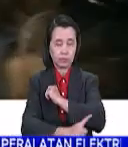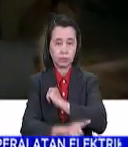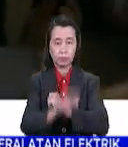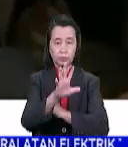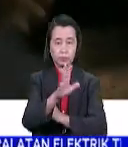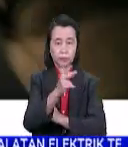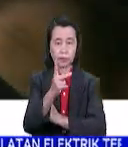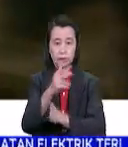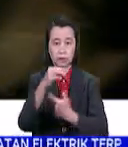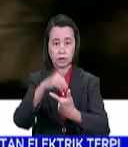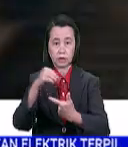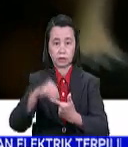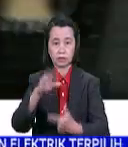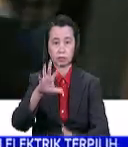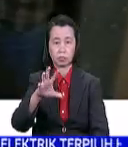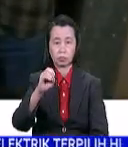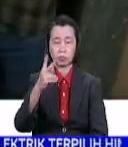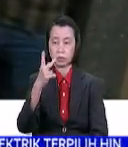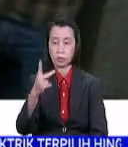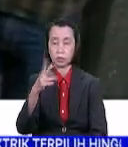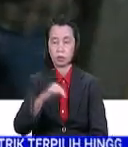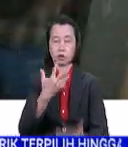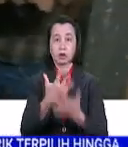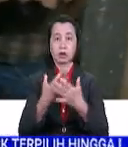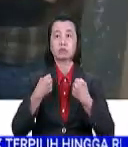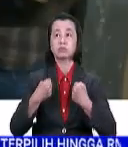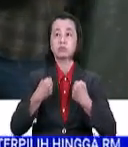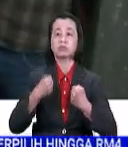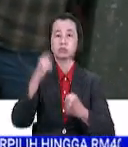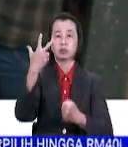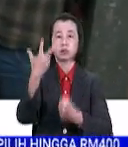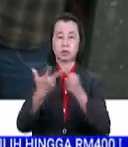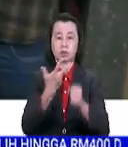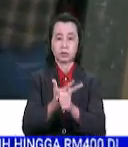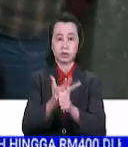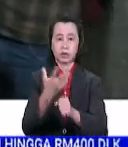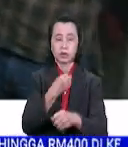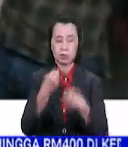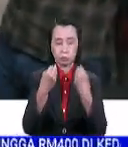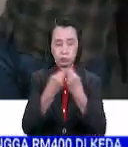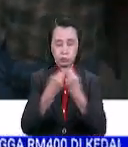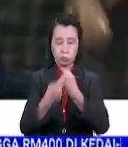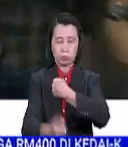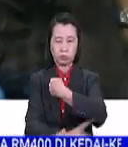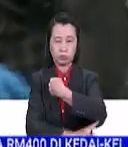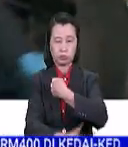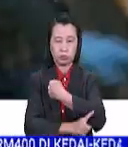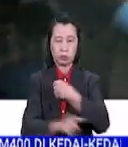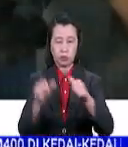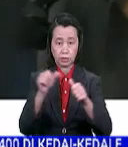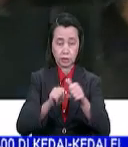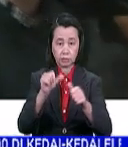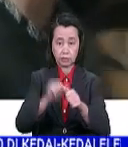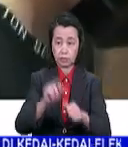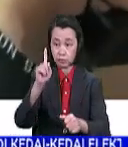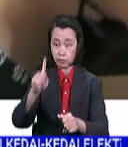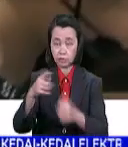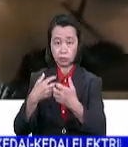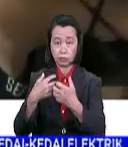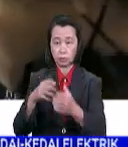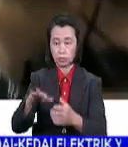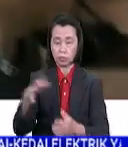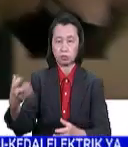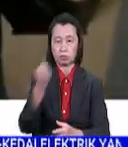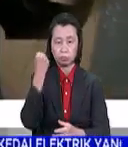antara RM5,000 hingga RM50,000 dan penjara tidak lebih 3 tahun serta jumlah denda sama bagi setiap mesin judi yang